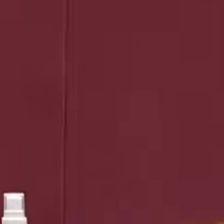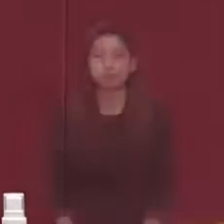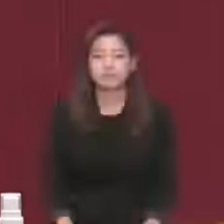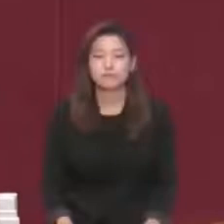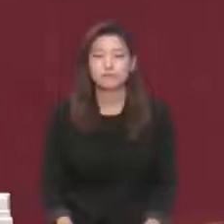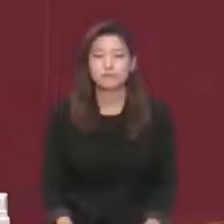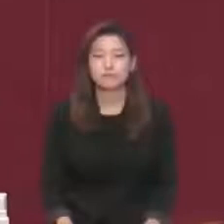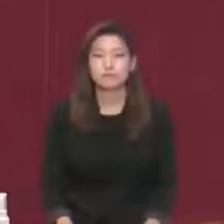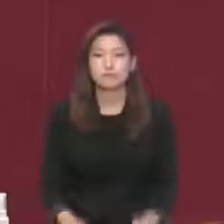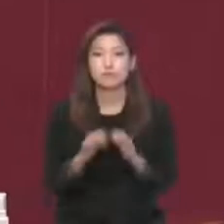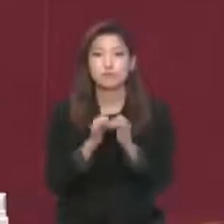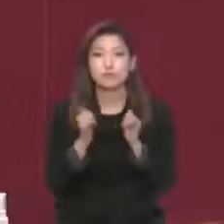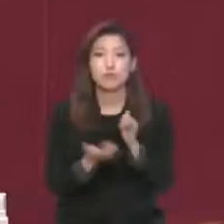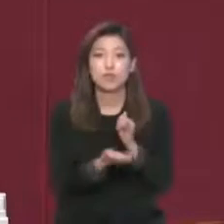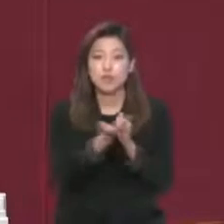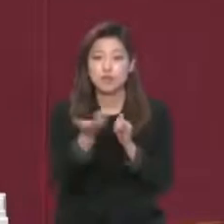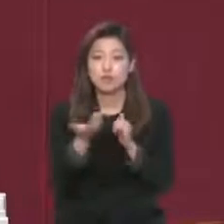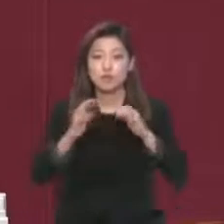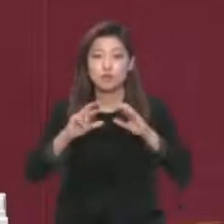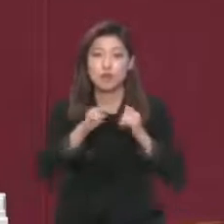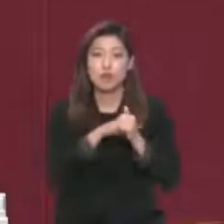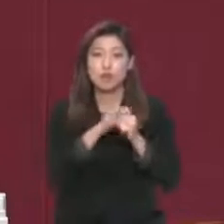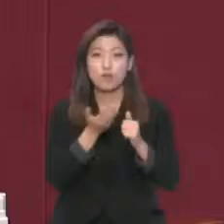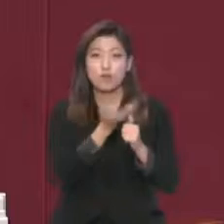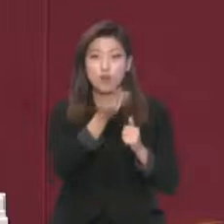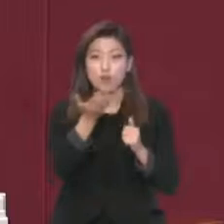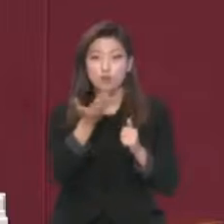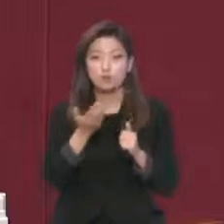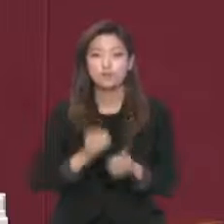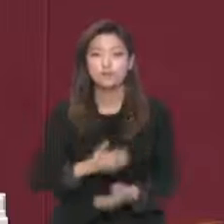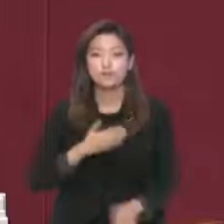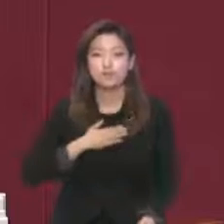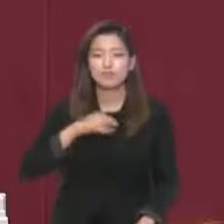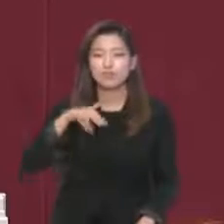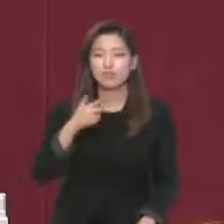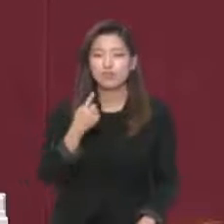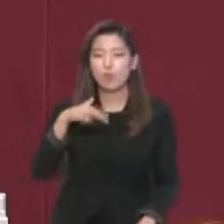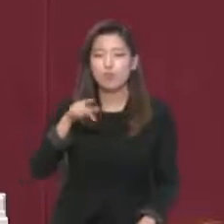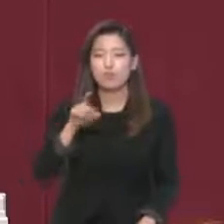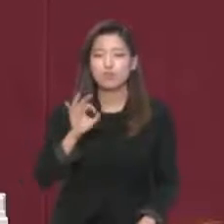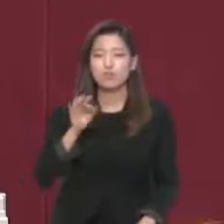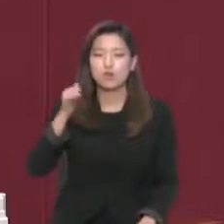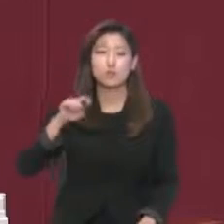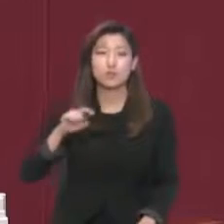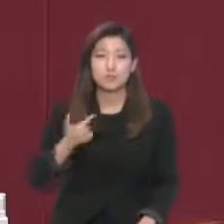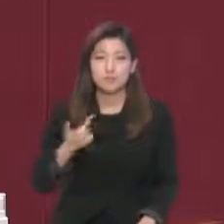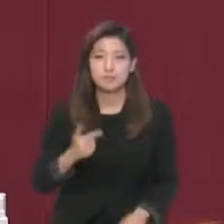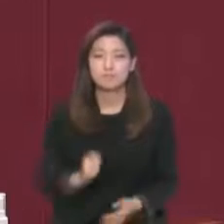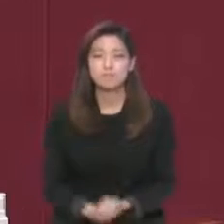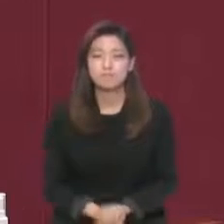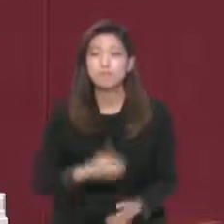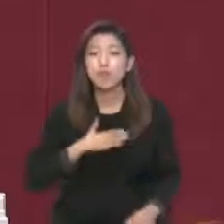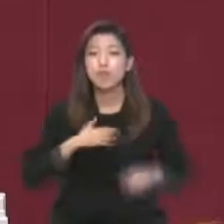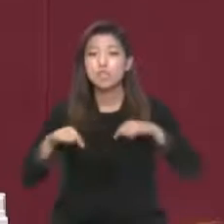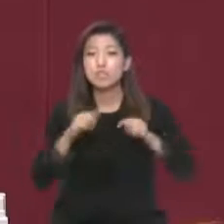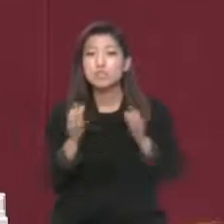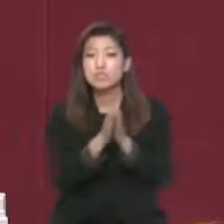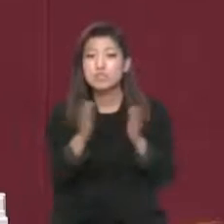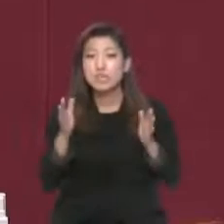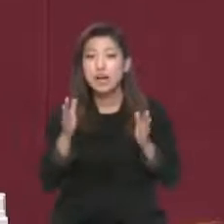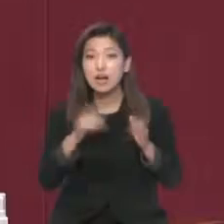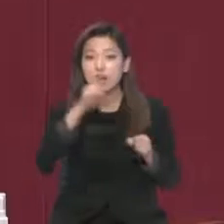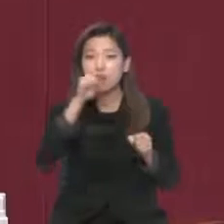국무위원 여러분, 시대전환 조정은입니다. 제가 정치를 시작한 이유는 두 가지가 있습니다. 첫째는 국민의 먹고